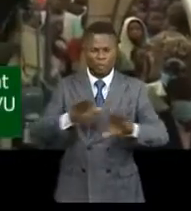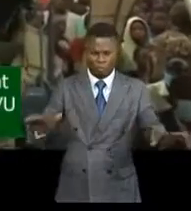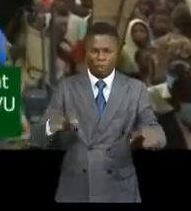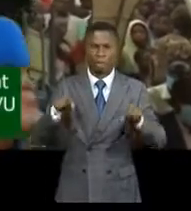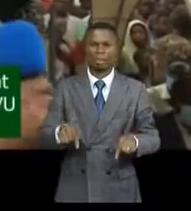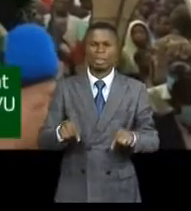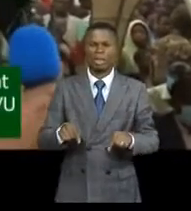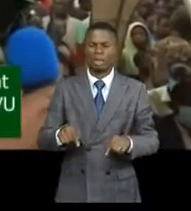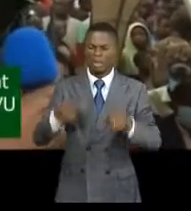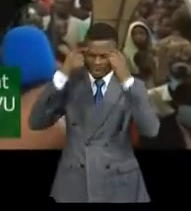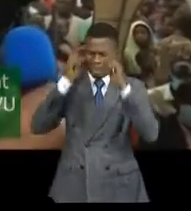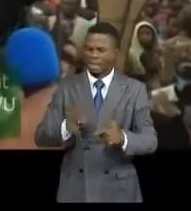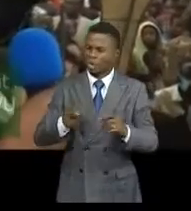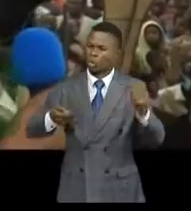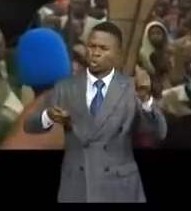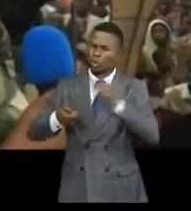prairie.